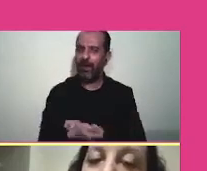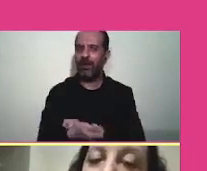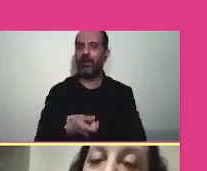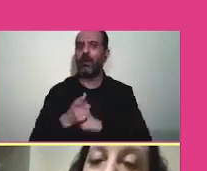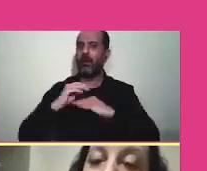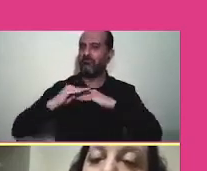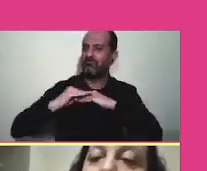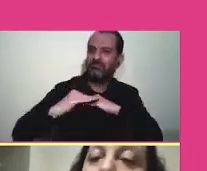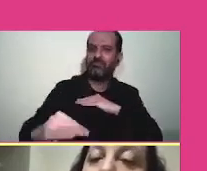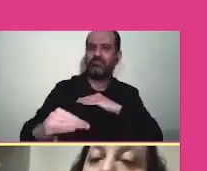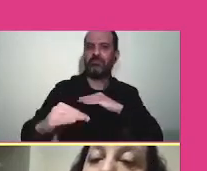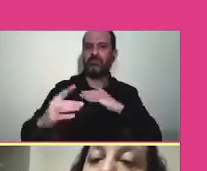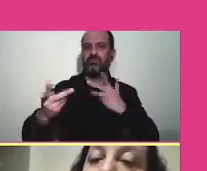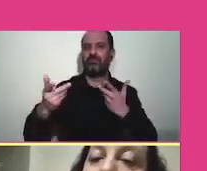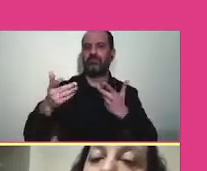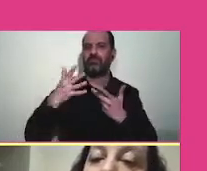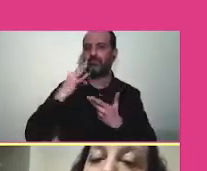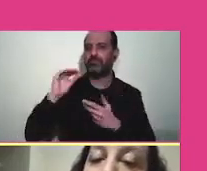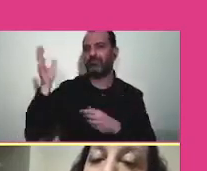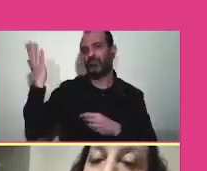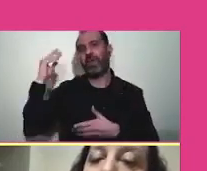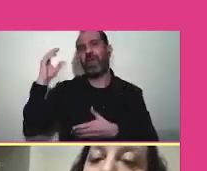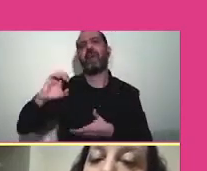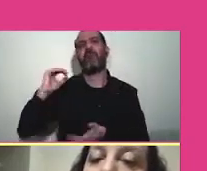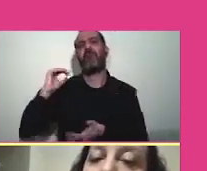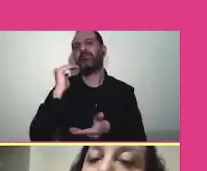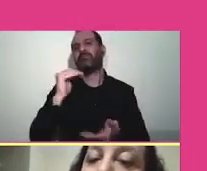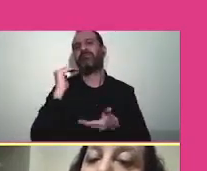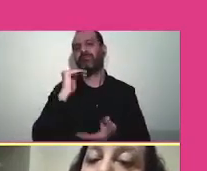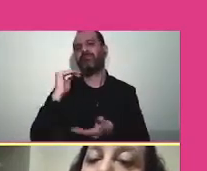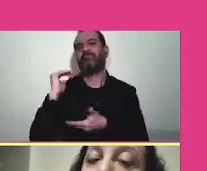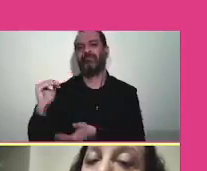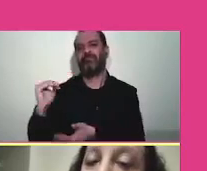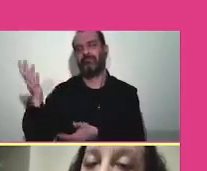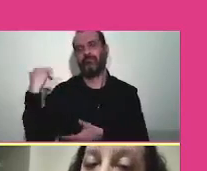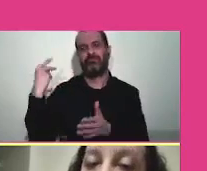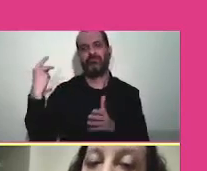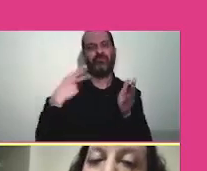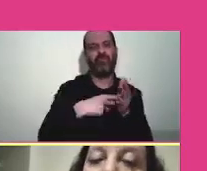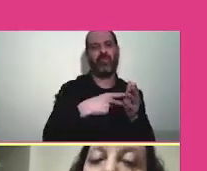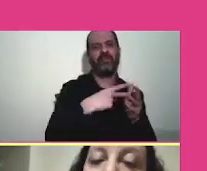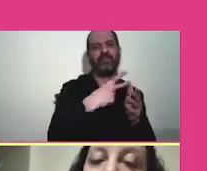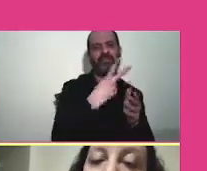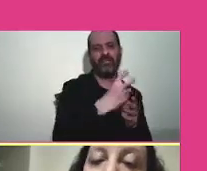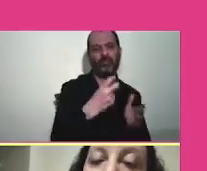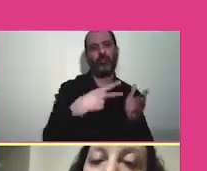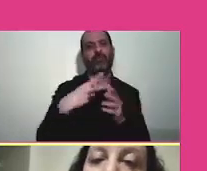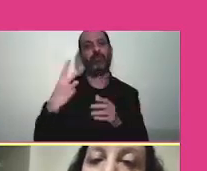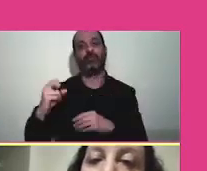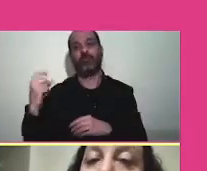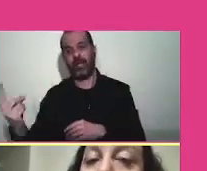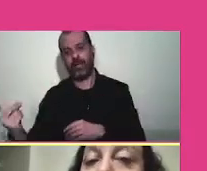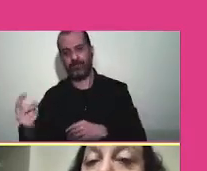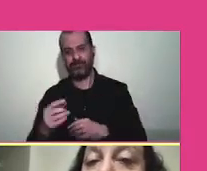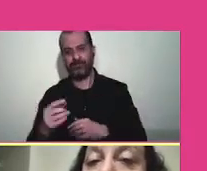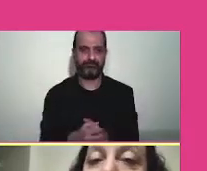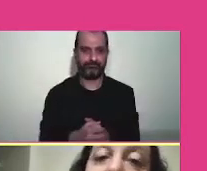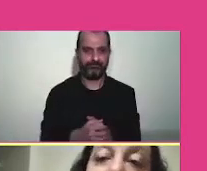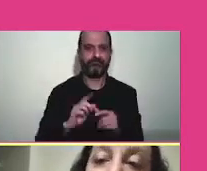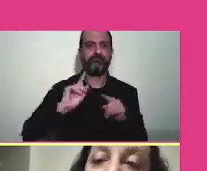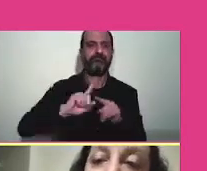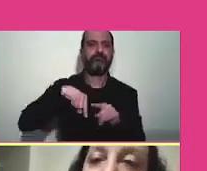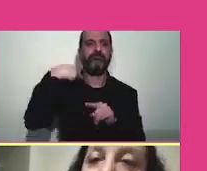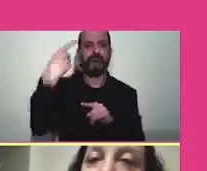στα ευρωπαϊκά βραβεία προσβάσιμων πόλεων του 2021. Να δούμε την